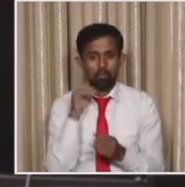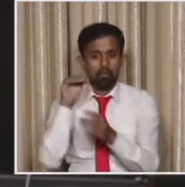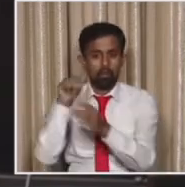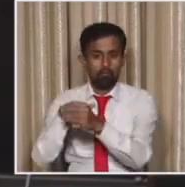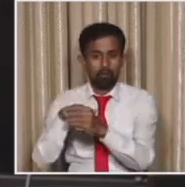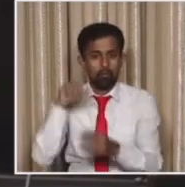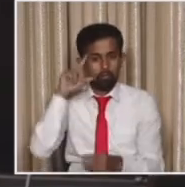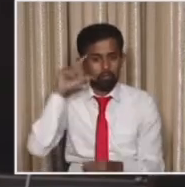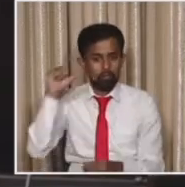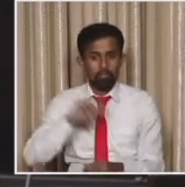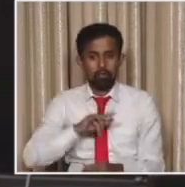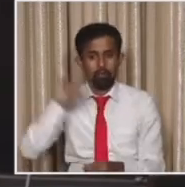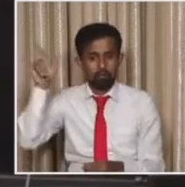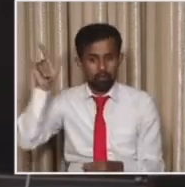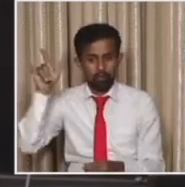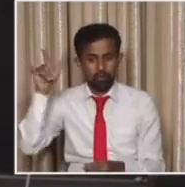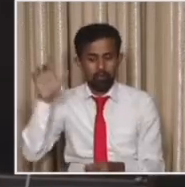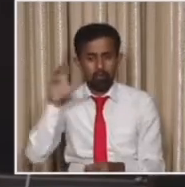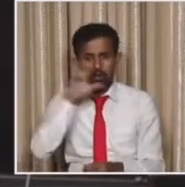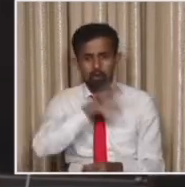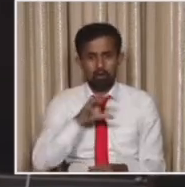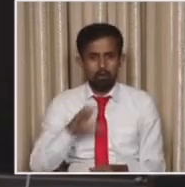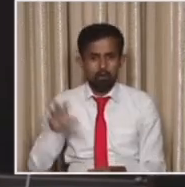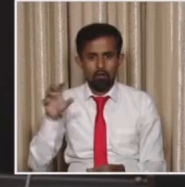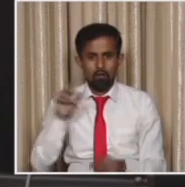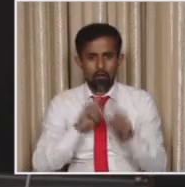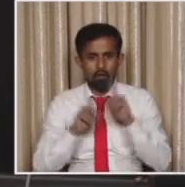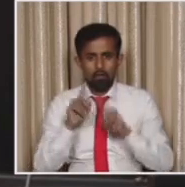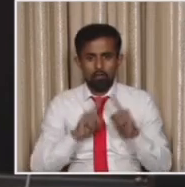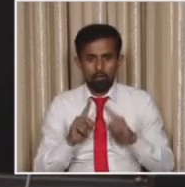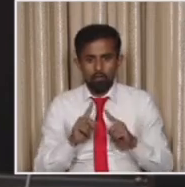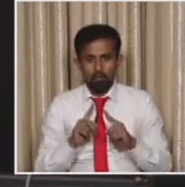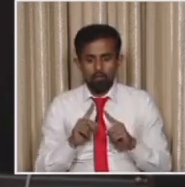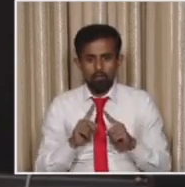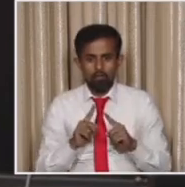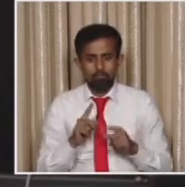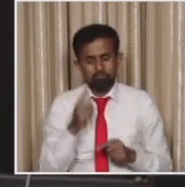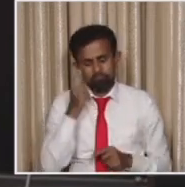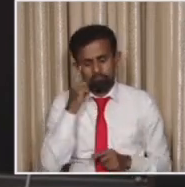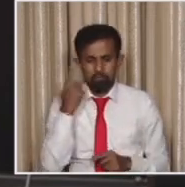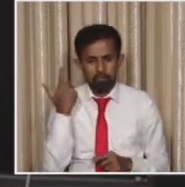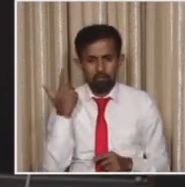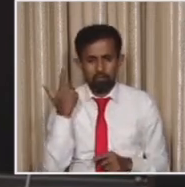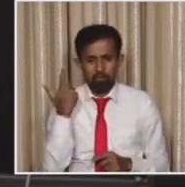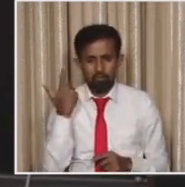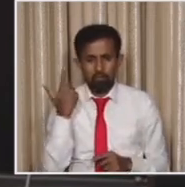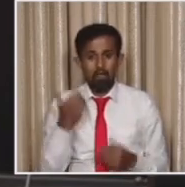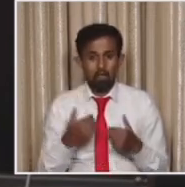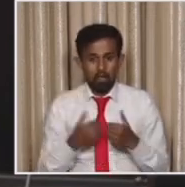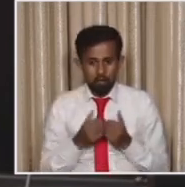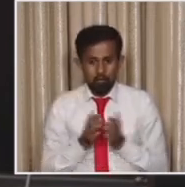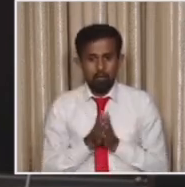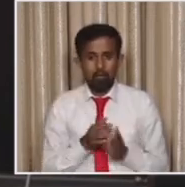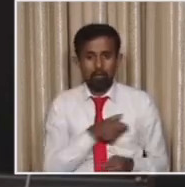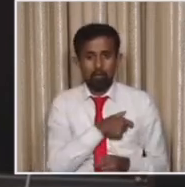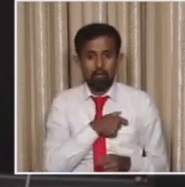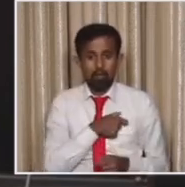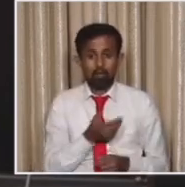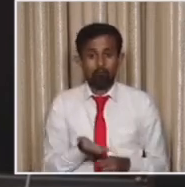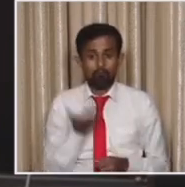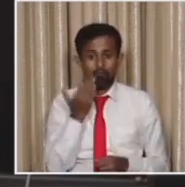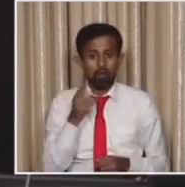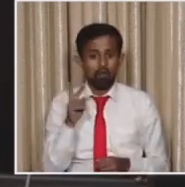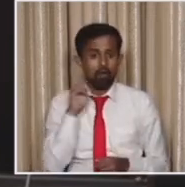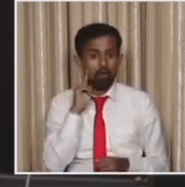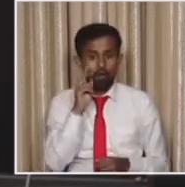අපි චීනයට ගියාම අනිකුත් රටවල් එක්ක සාකච්ඡා කරපුවාම මොන හේතුවක්ද කියන එක මම දන්නේ නැහැ. නමුත් අපේ නායකින්ට වැඩිය